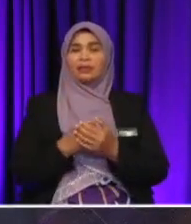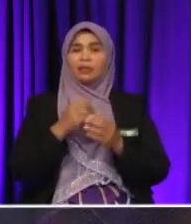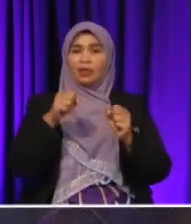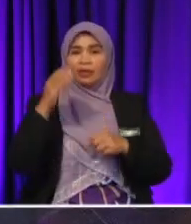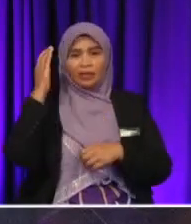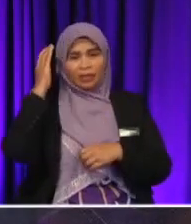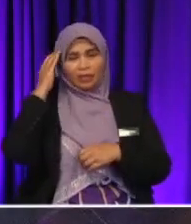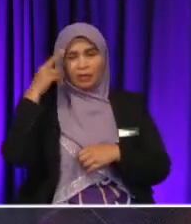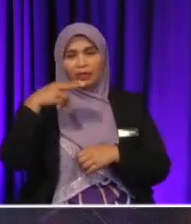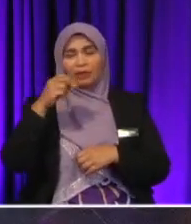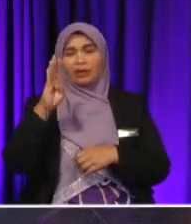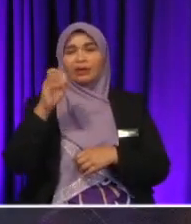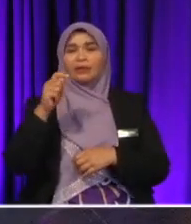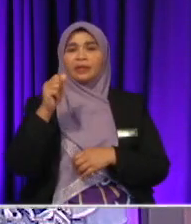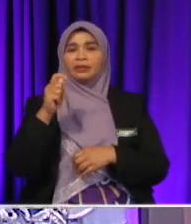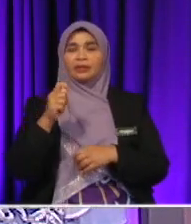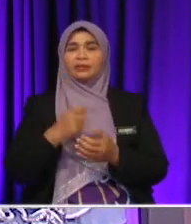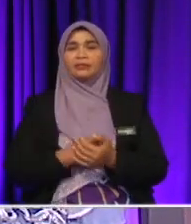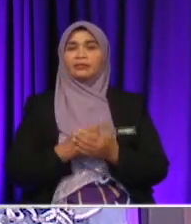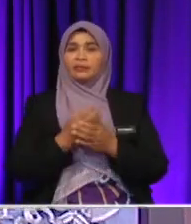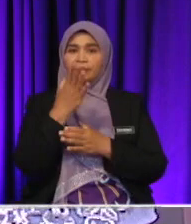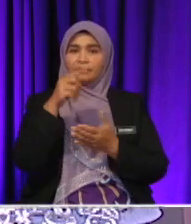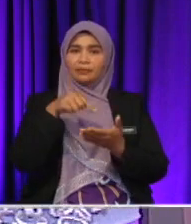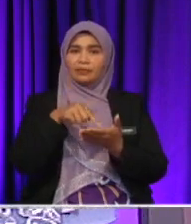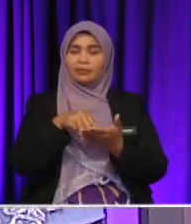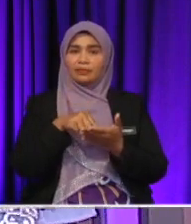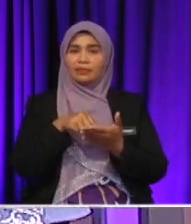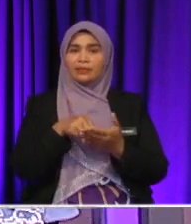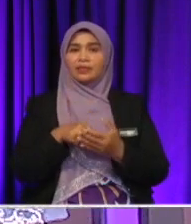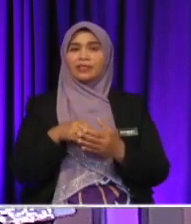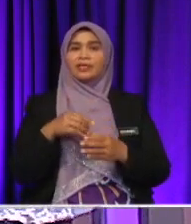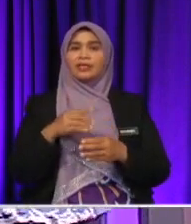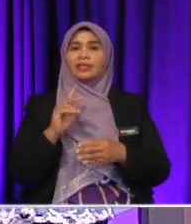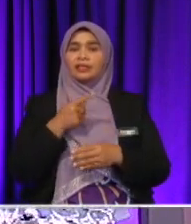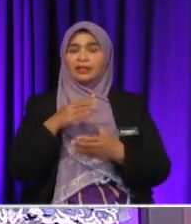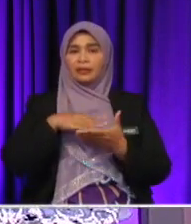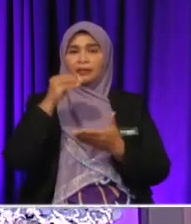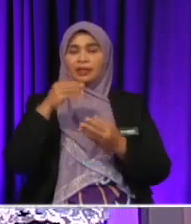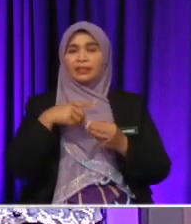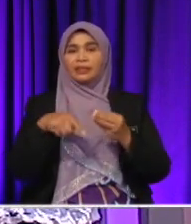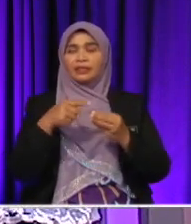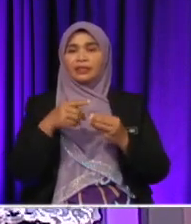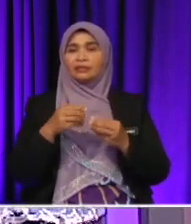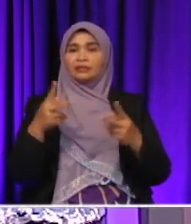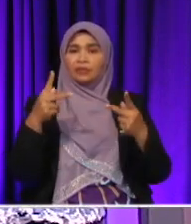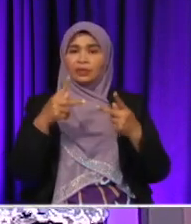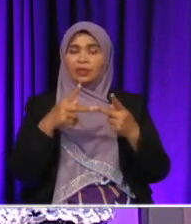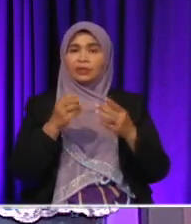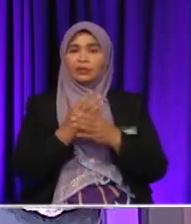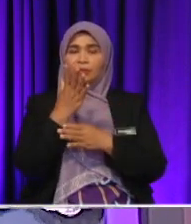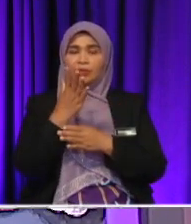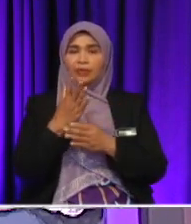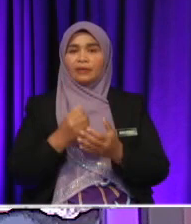habitat tumbuhan-tumbuhan ini jadi dekat sini alright kita belajar tentang penyesuaian tumbuhan pada